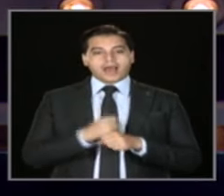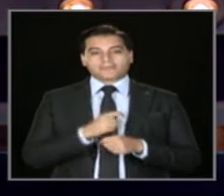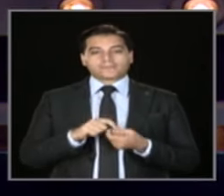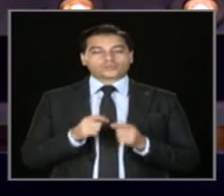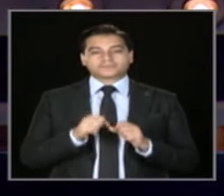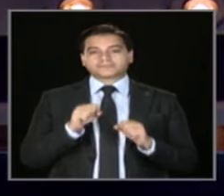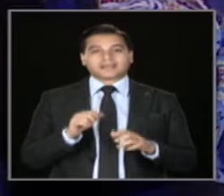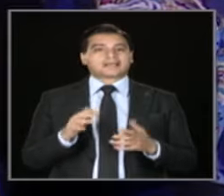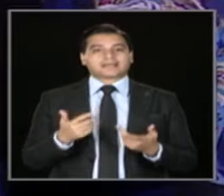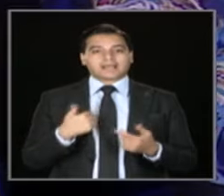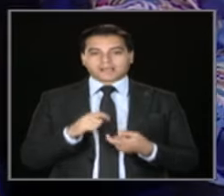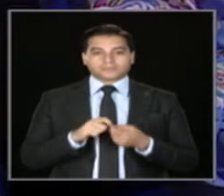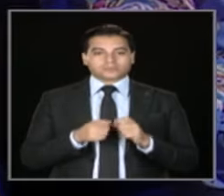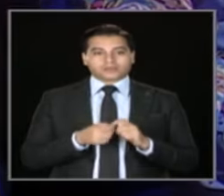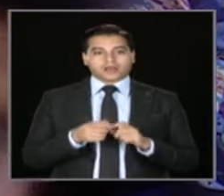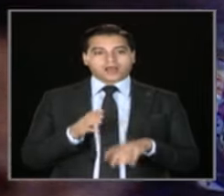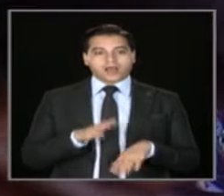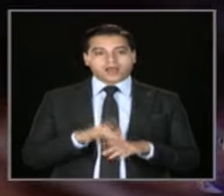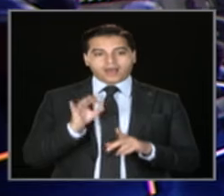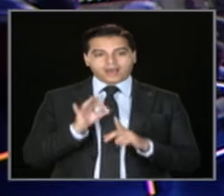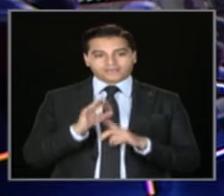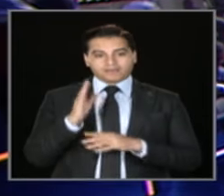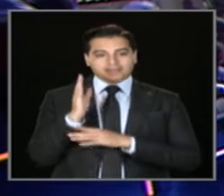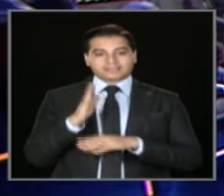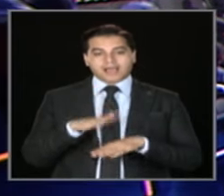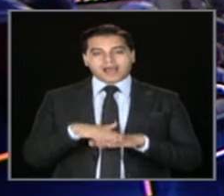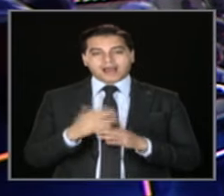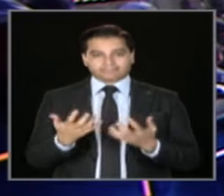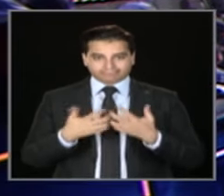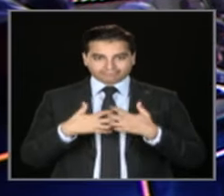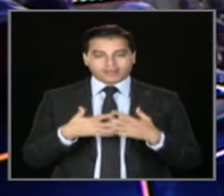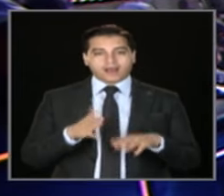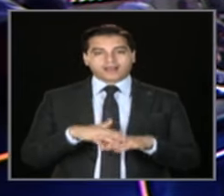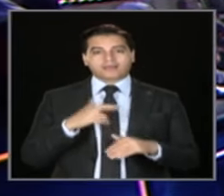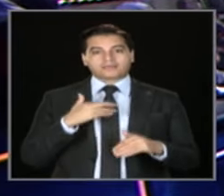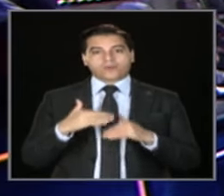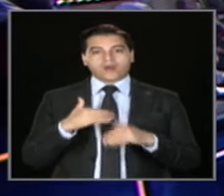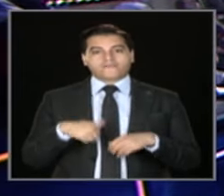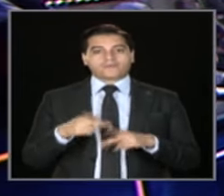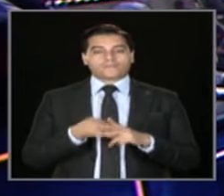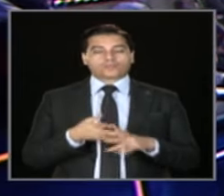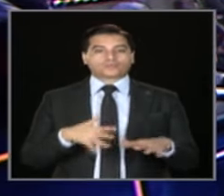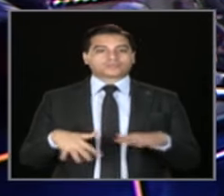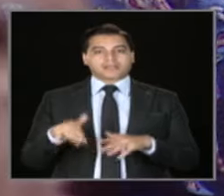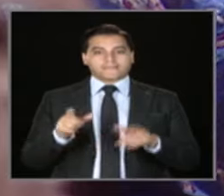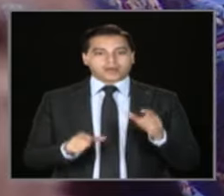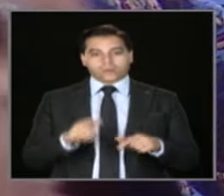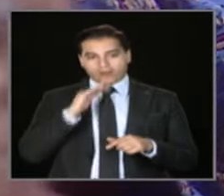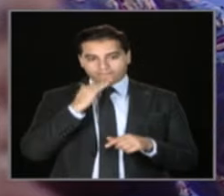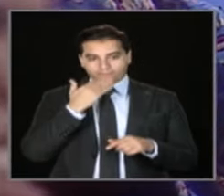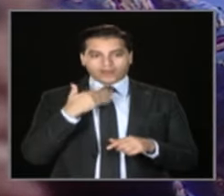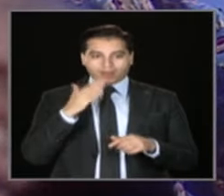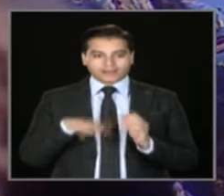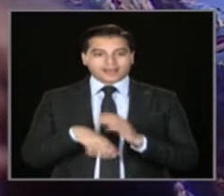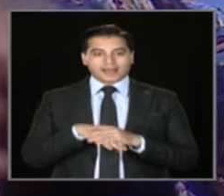الجمعيه جمعيه نور البصيره هدفها الاساسي هو تمك الاشخاص ذوي الاعاقه في المجتمع والحمد لله احنا